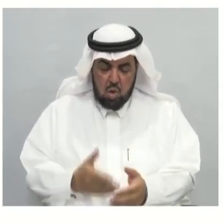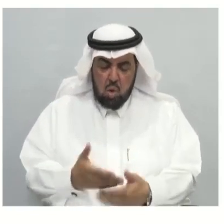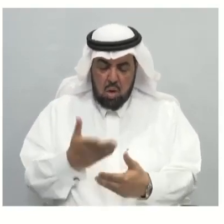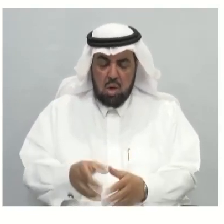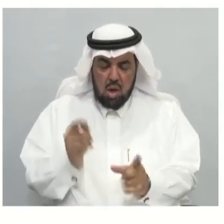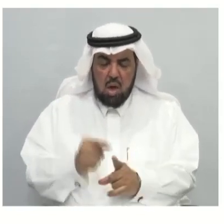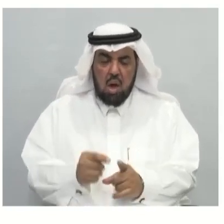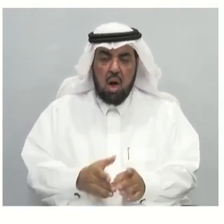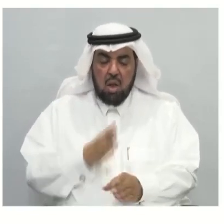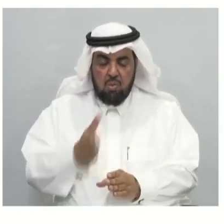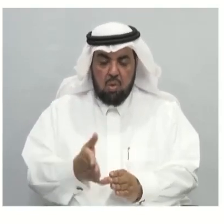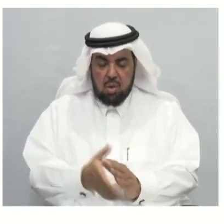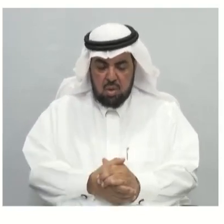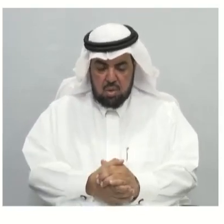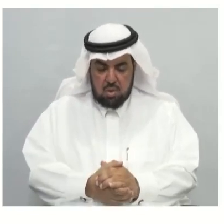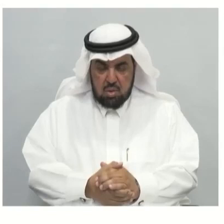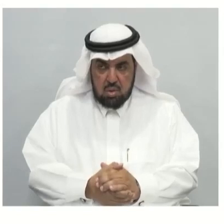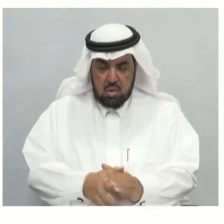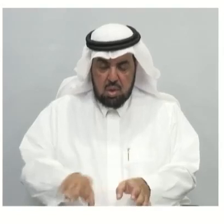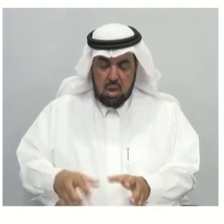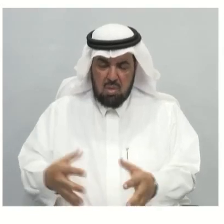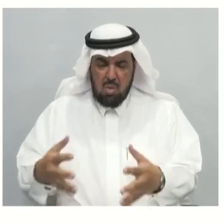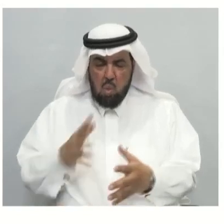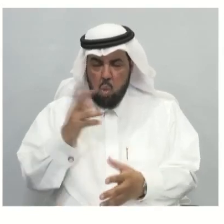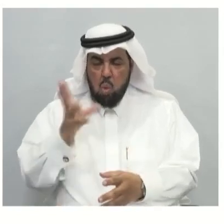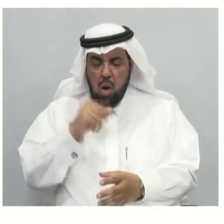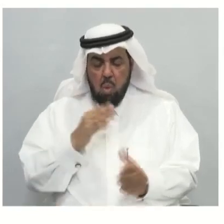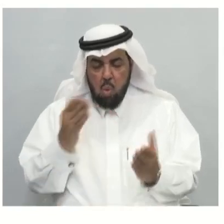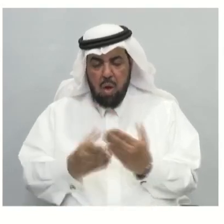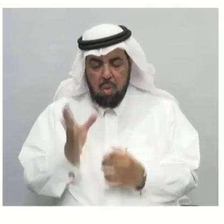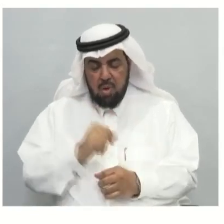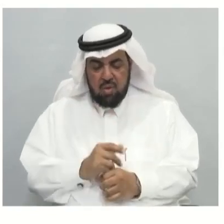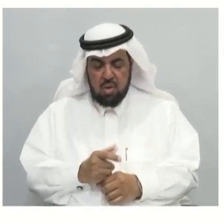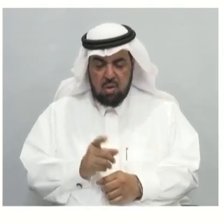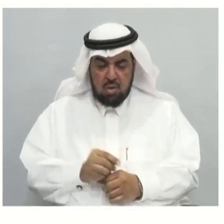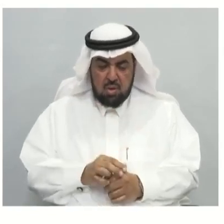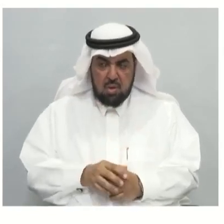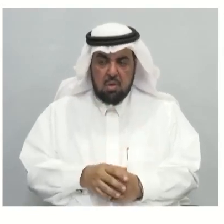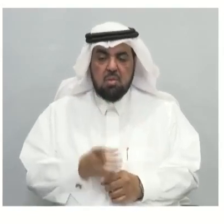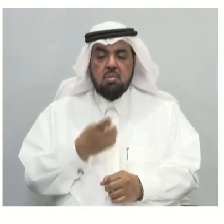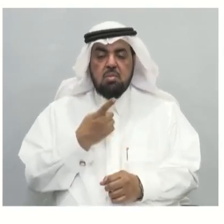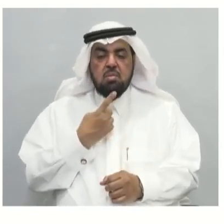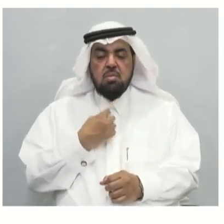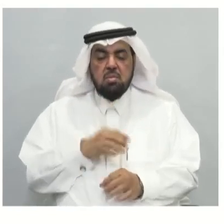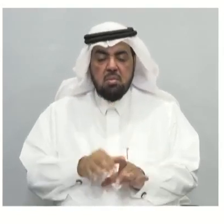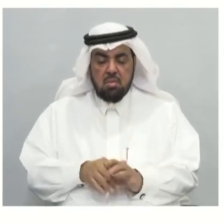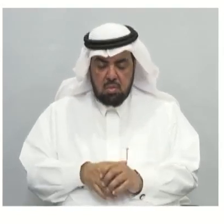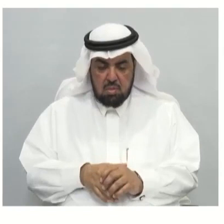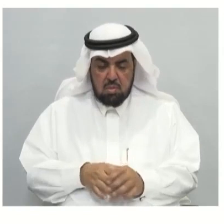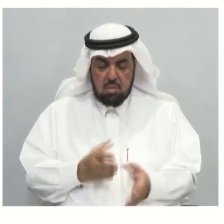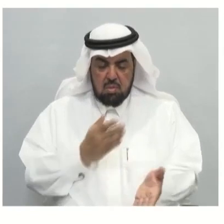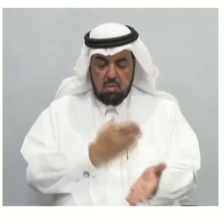الى الهدف مباشره تجنب الغموض بمعنى تريد ان تكتب مثلا طلب